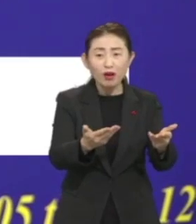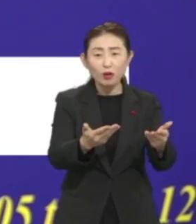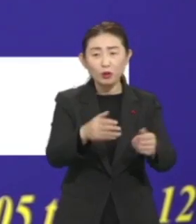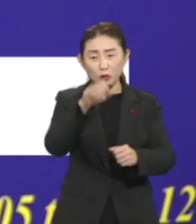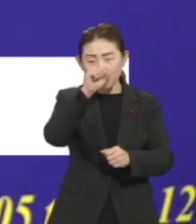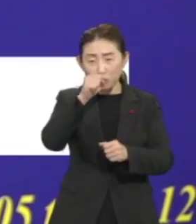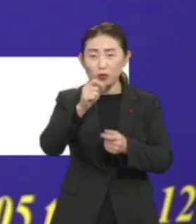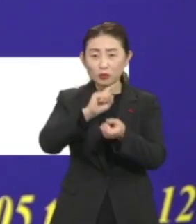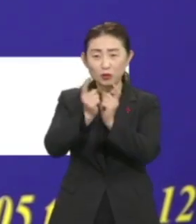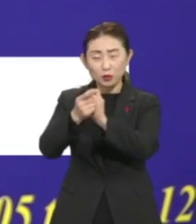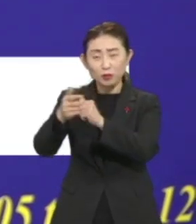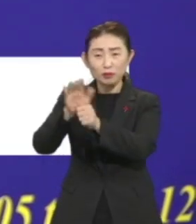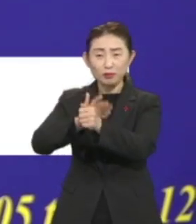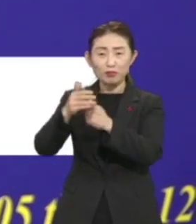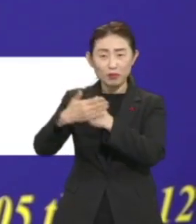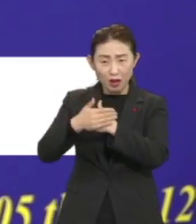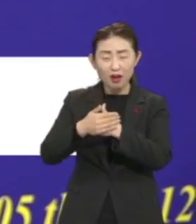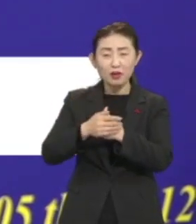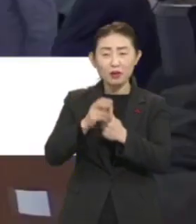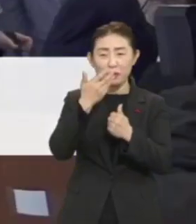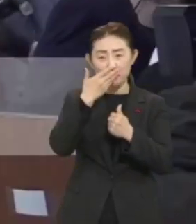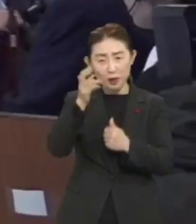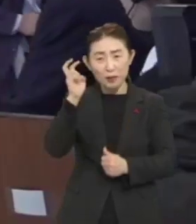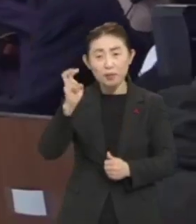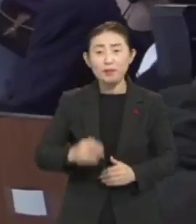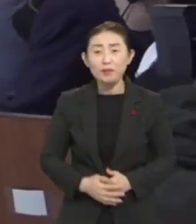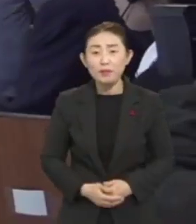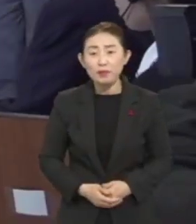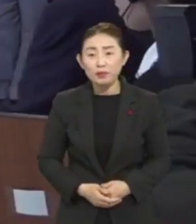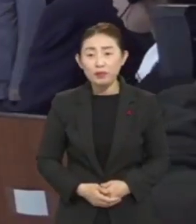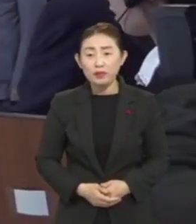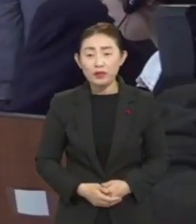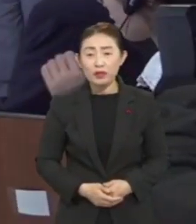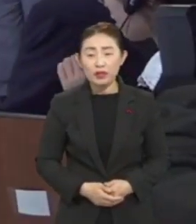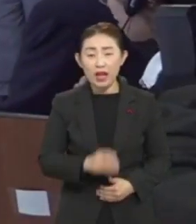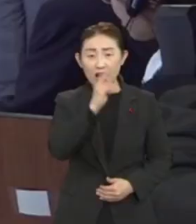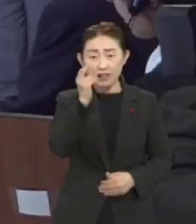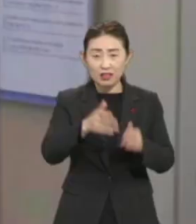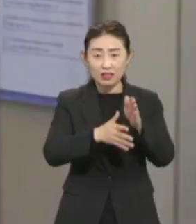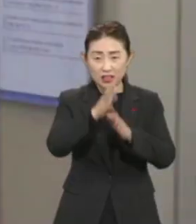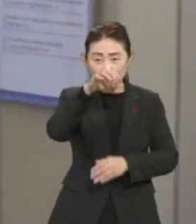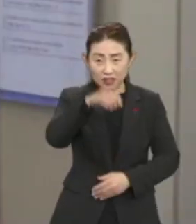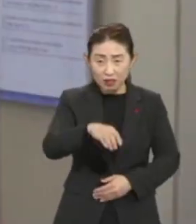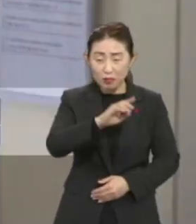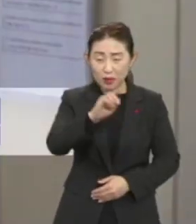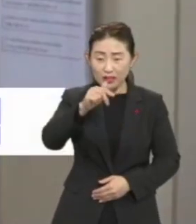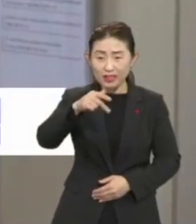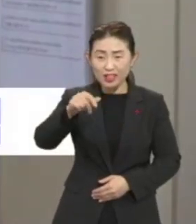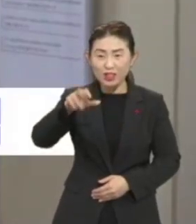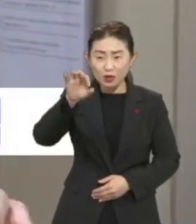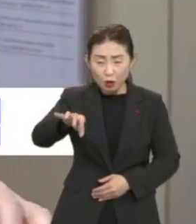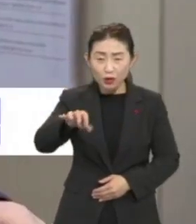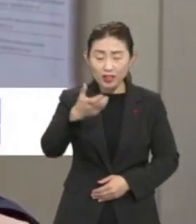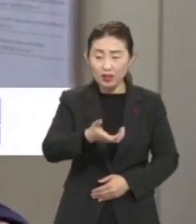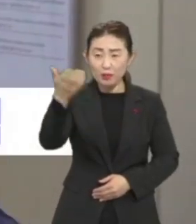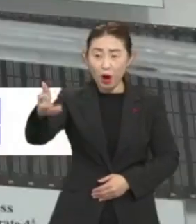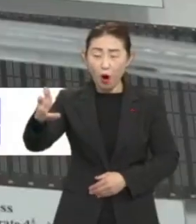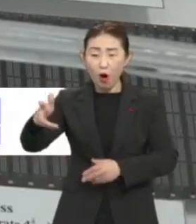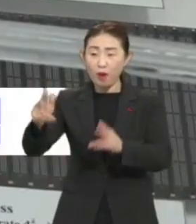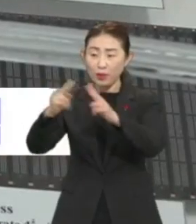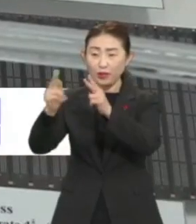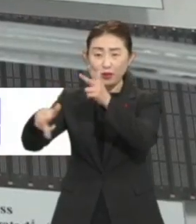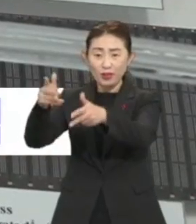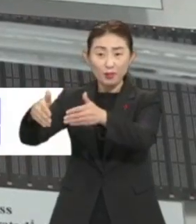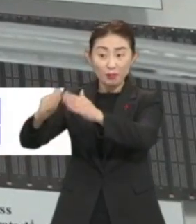그러한 좋은 모델이 될 수 있다 생각을 합니다. 김 지사는 아산시에서 박장성으로 진출해 대규모 반도체 공장을 운영